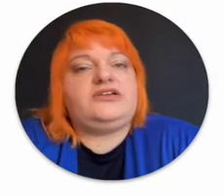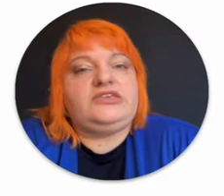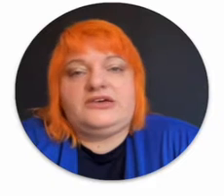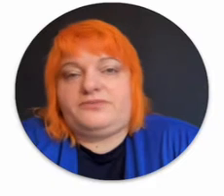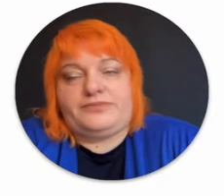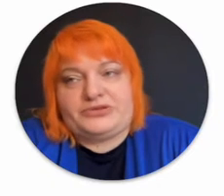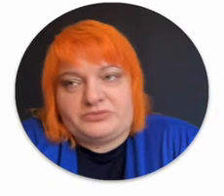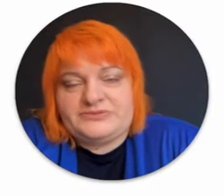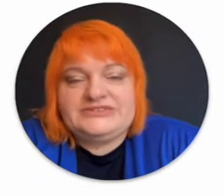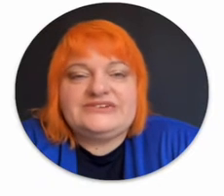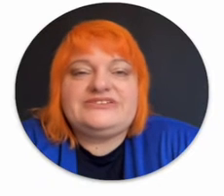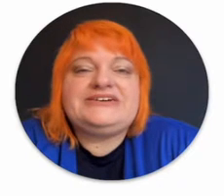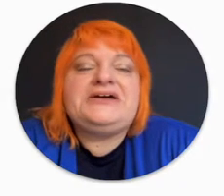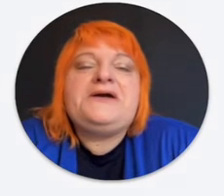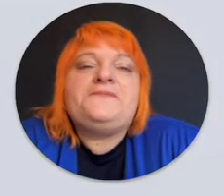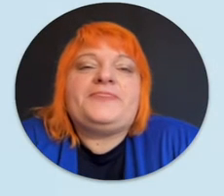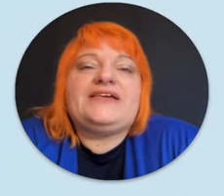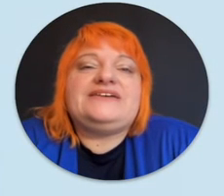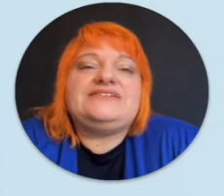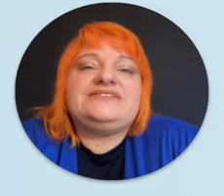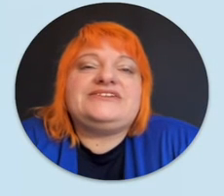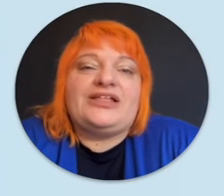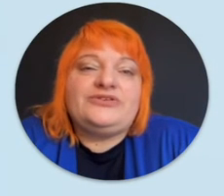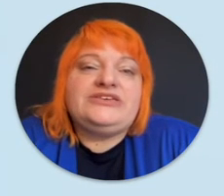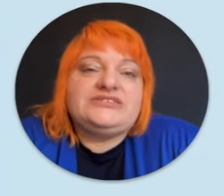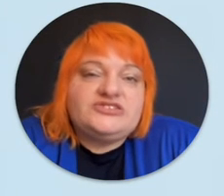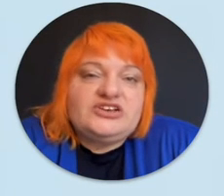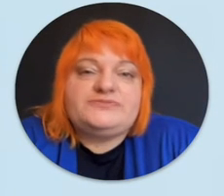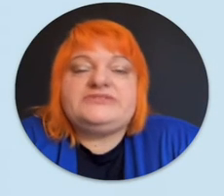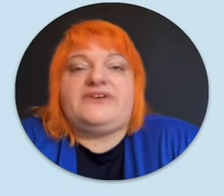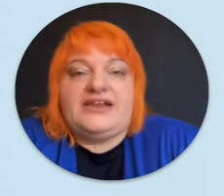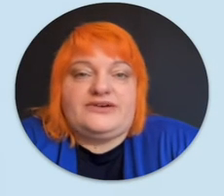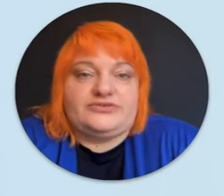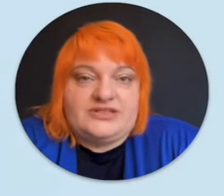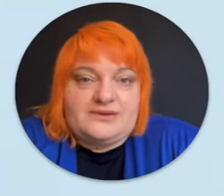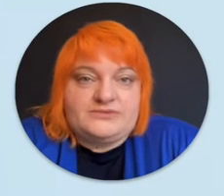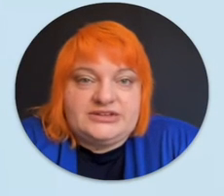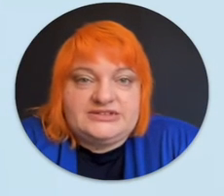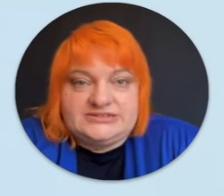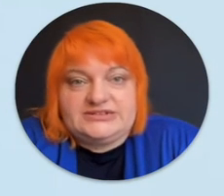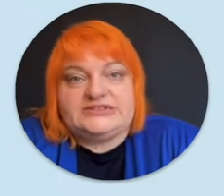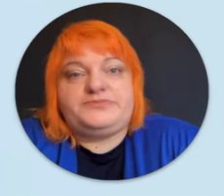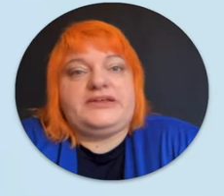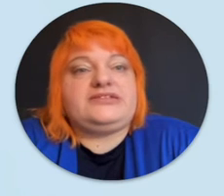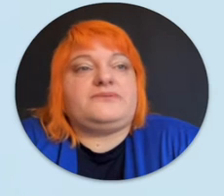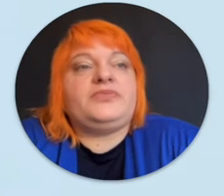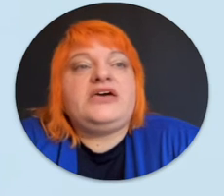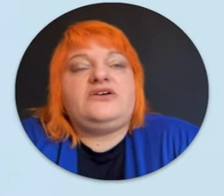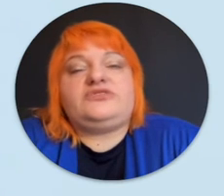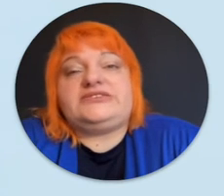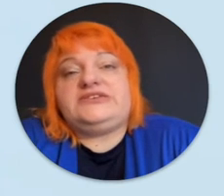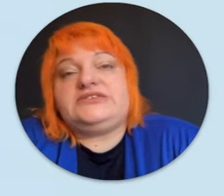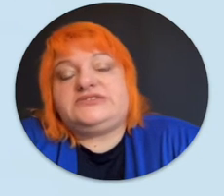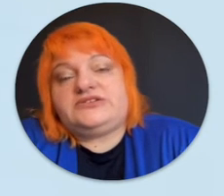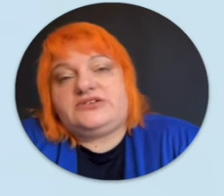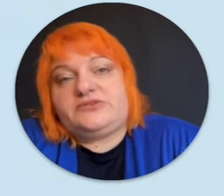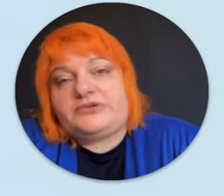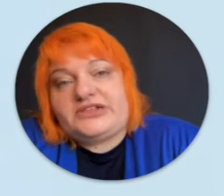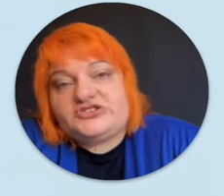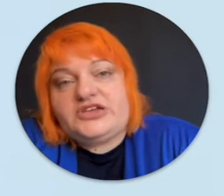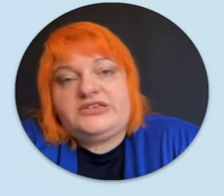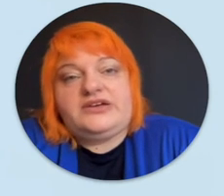трансляциях, не потом смонтированных. Технологии сейчас позволяют нам это делать. При этом у нас